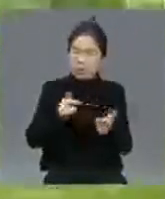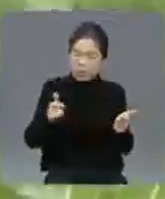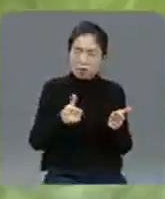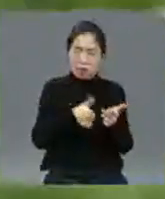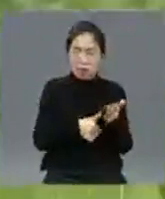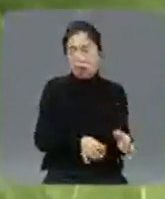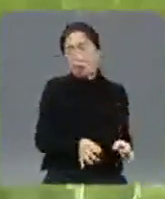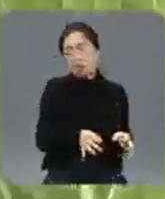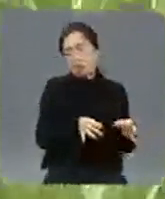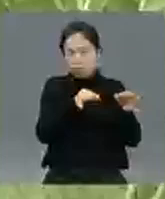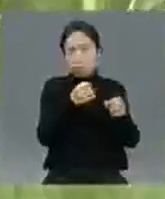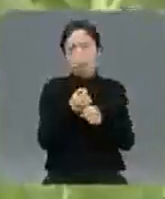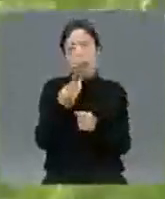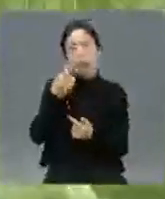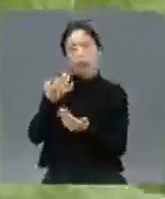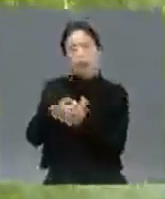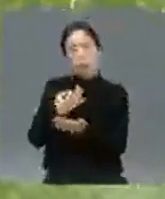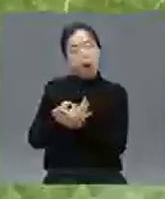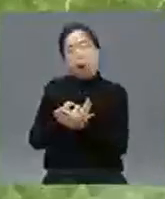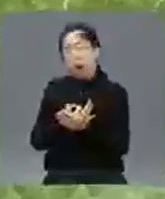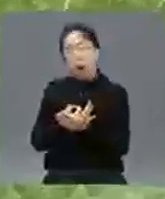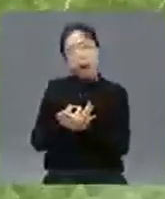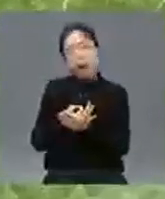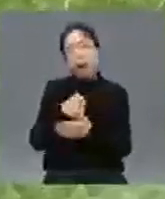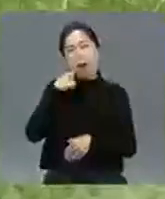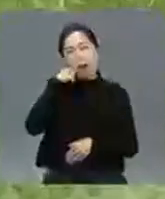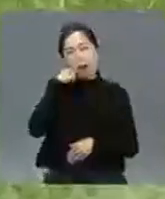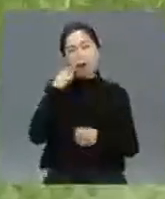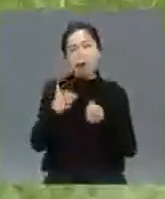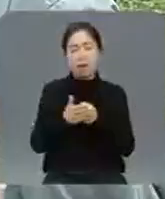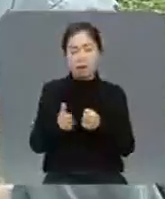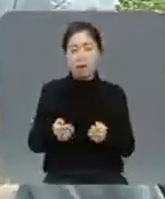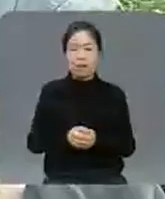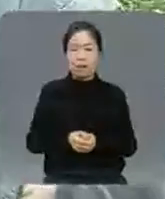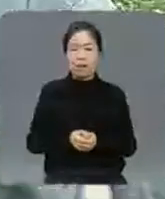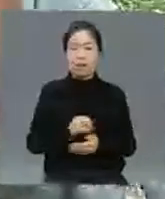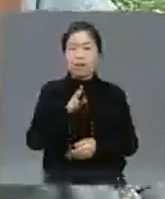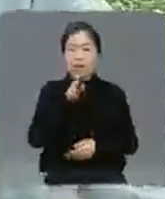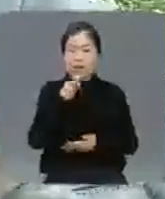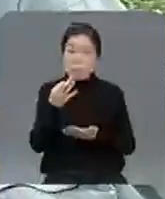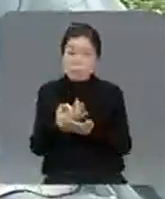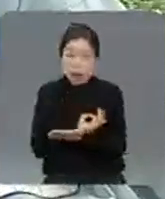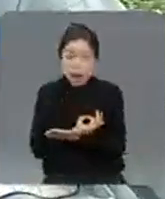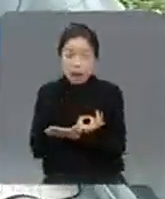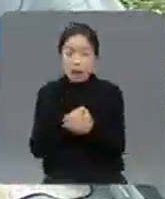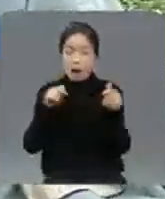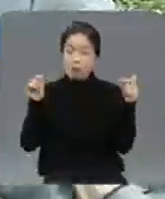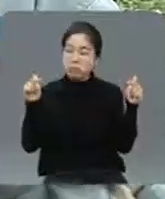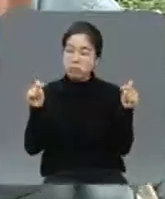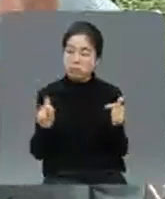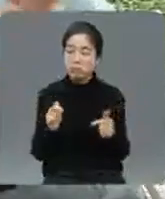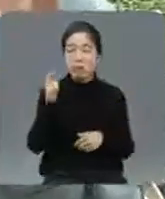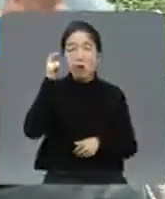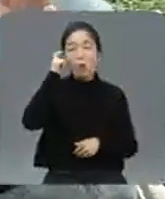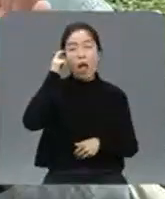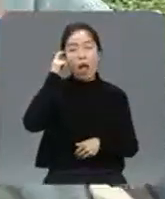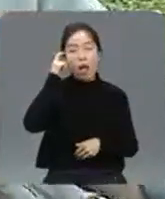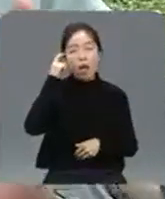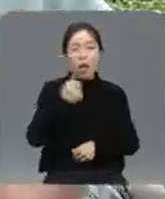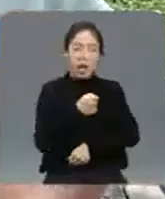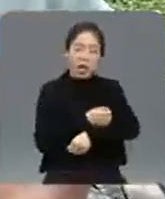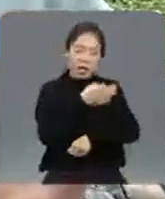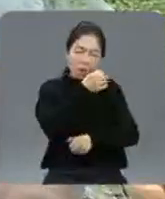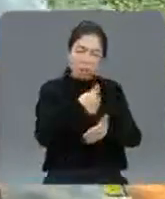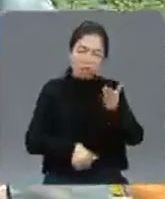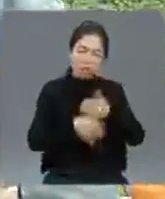올라 예년 수준의 소득을 기대하기 힘들기 때문입니다 순 소득은 계속 줄어요 왜냐면 자재나 인건비가